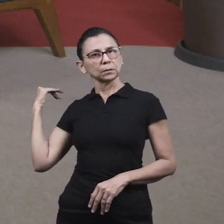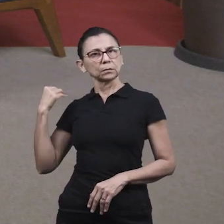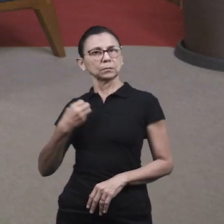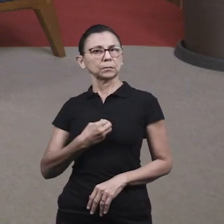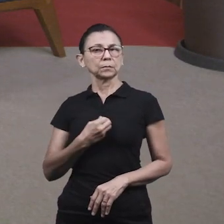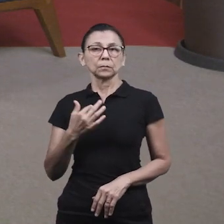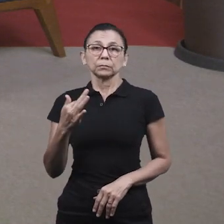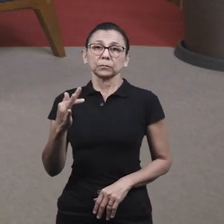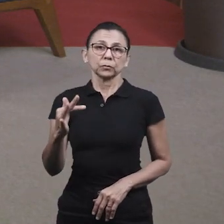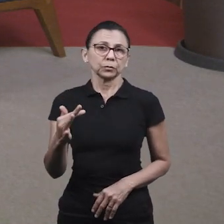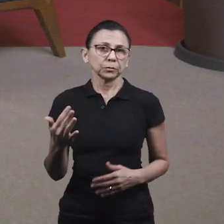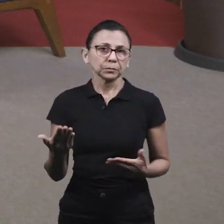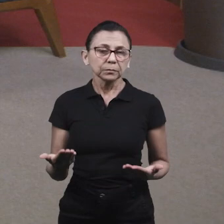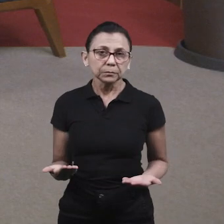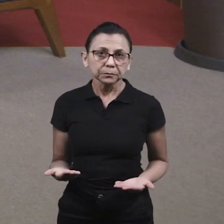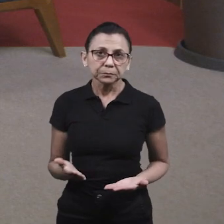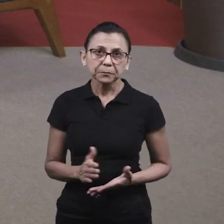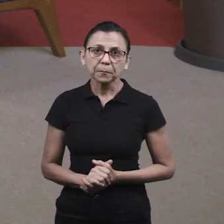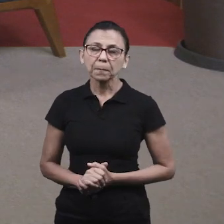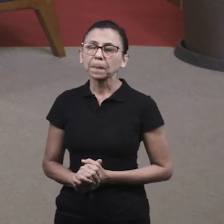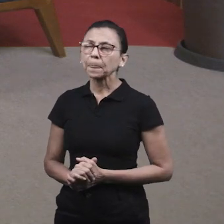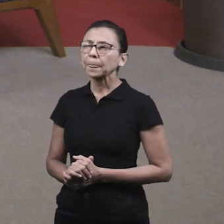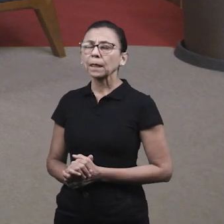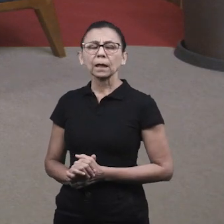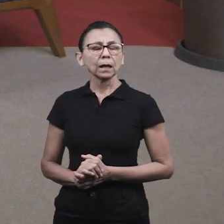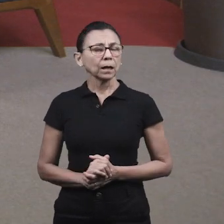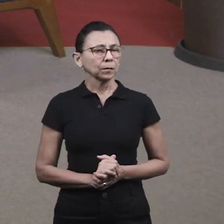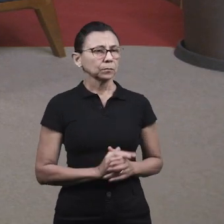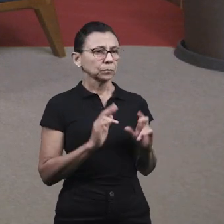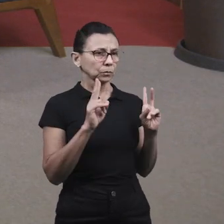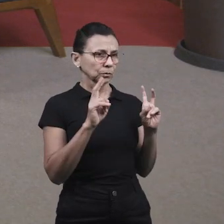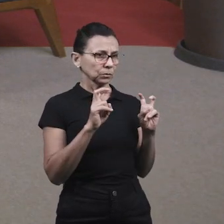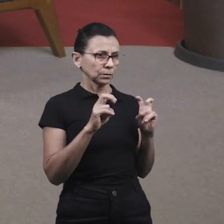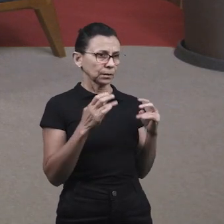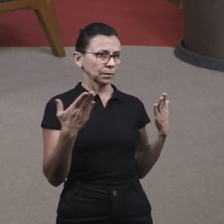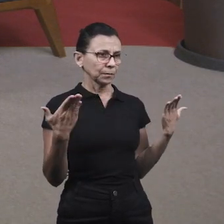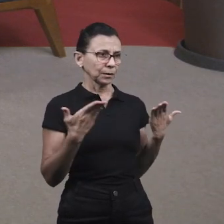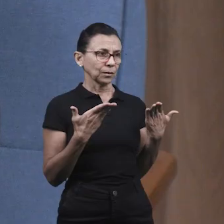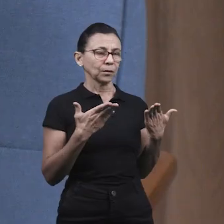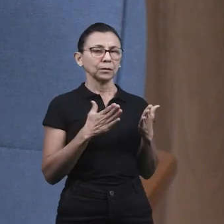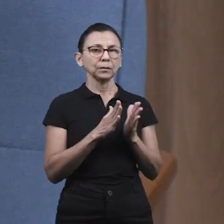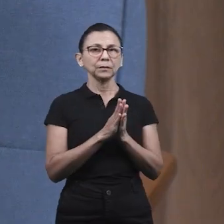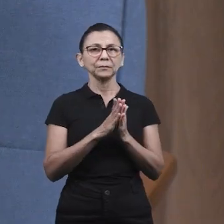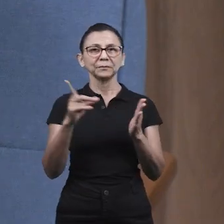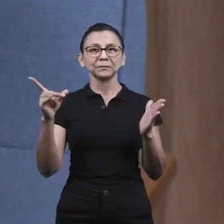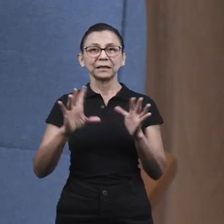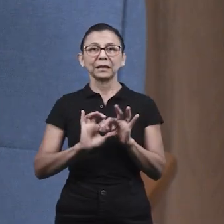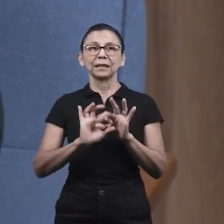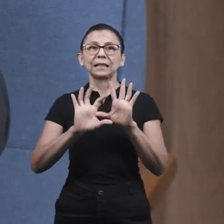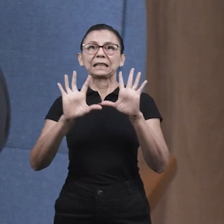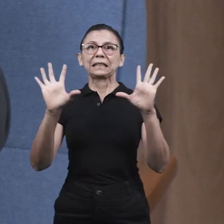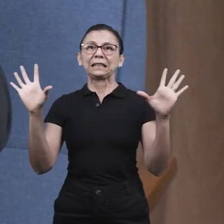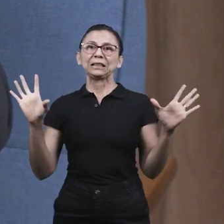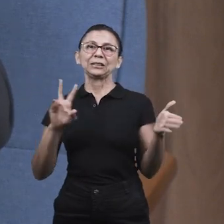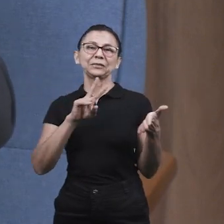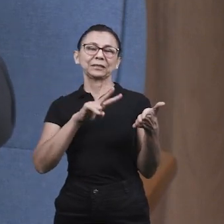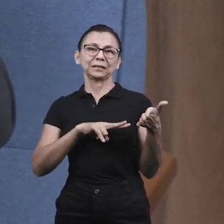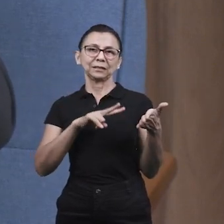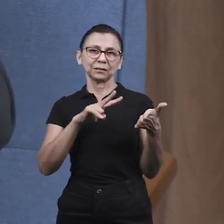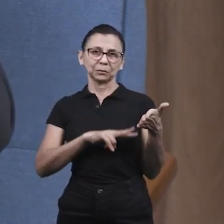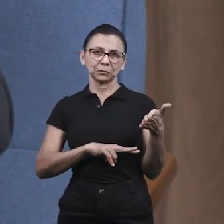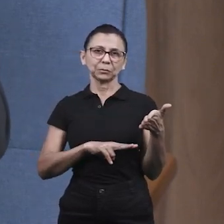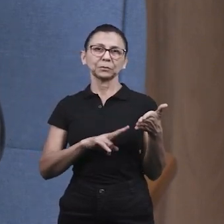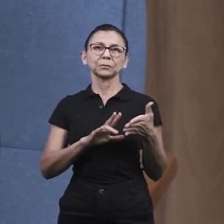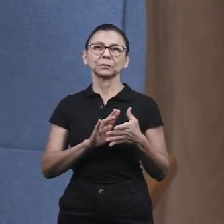a changé avec les temps, etc. Mais Dieu est le même, hier, aujourd'hui, éternellement. Mais notre thématique